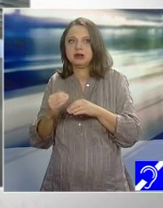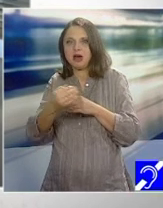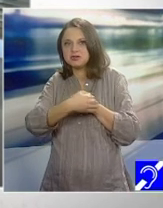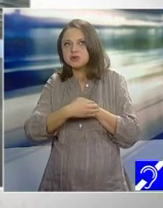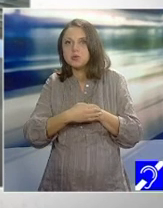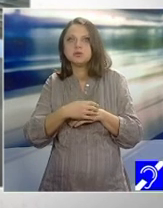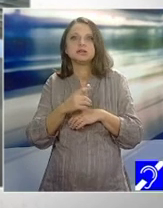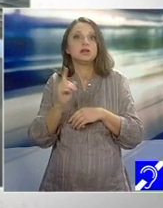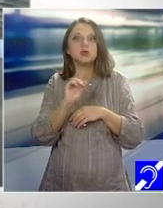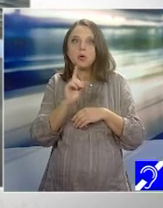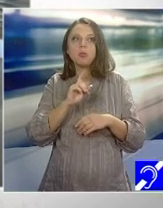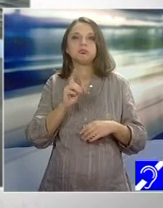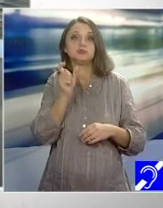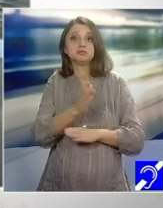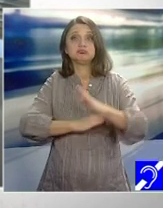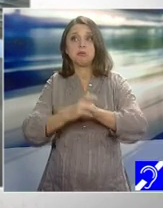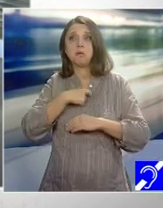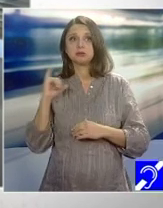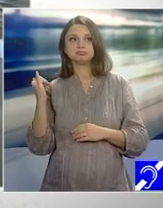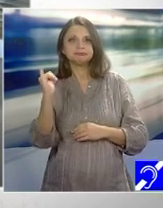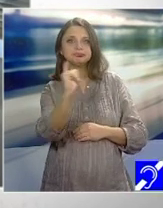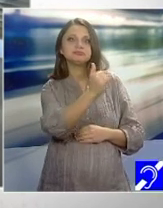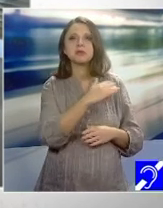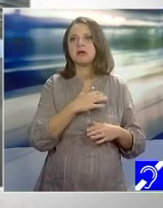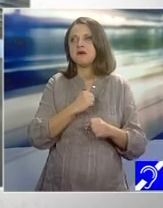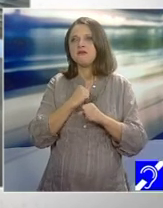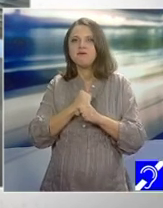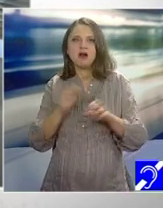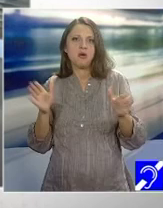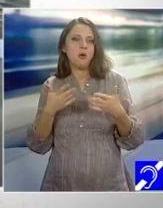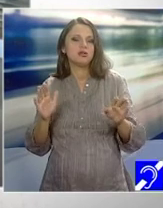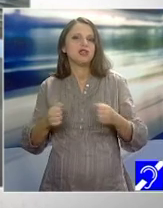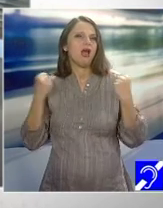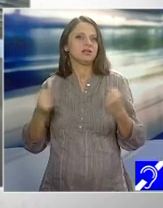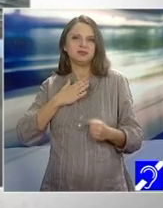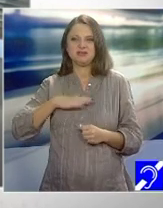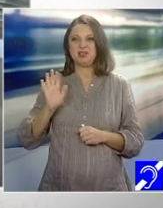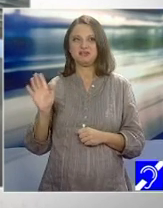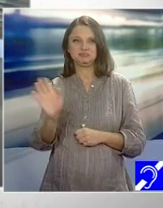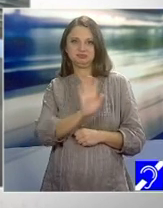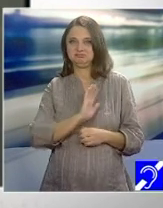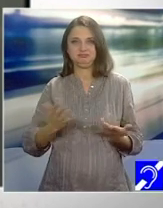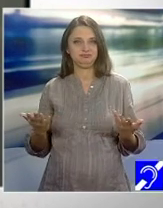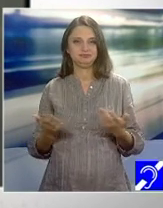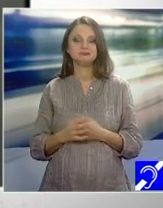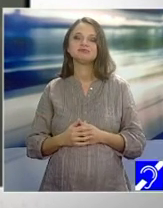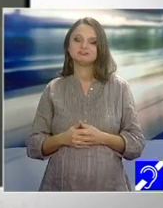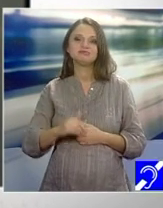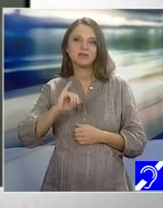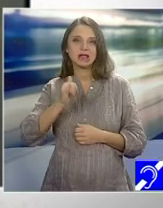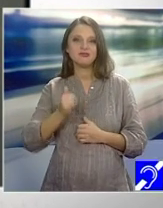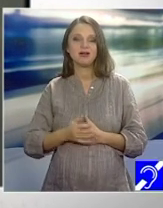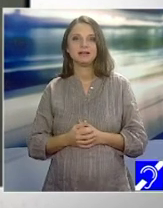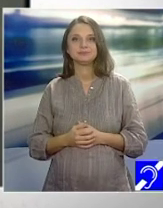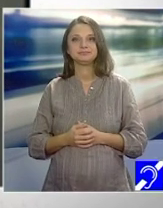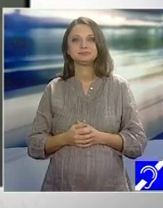să-și desfășoare toate aceste acțiuni în condiții absolut în regulă. Așa este. De fapt,